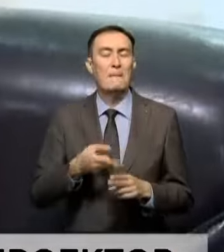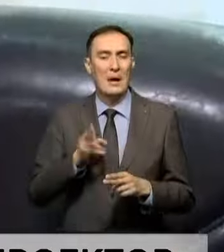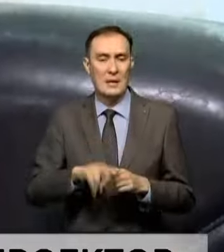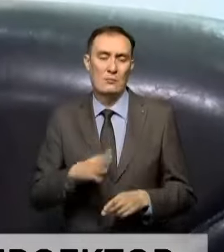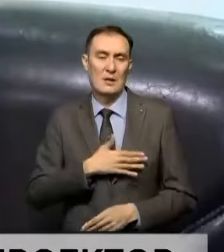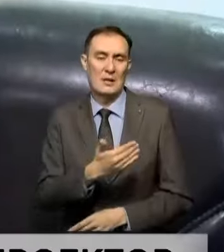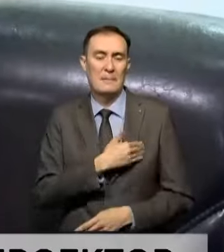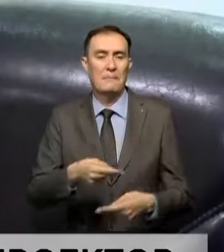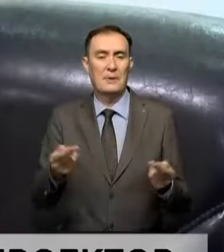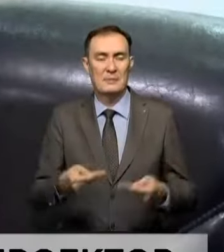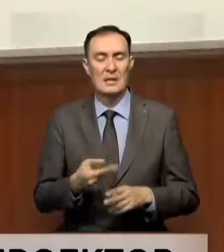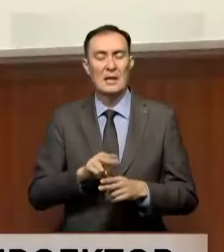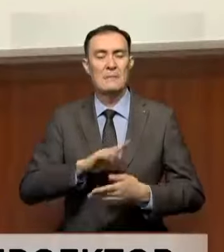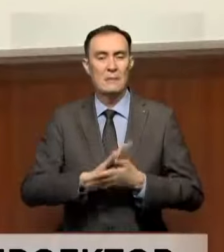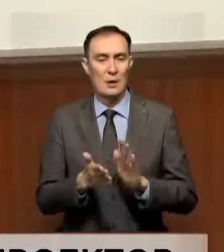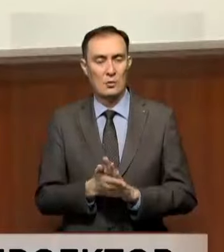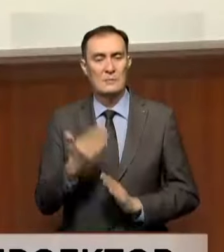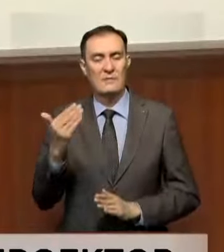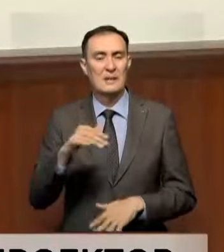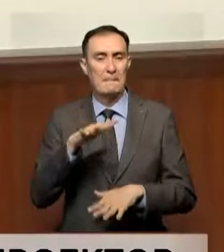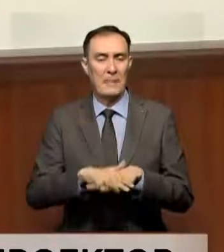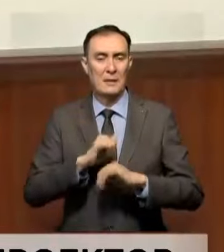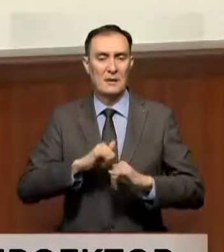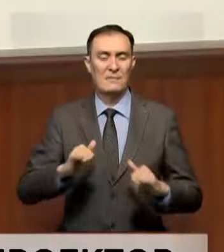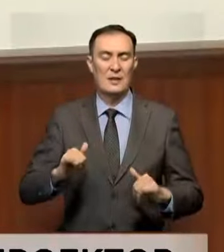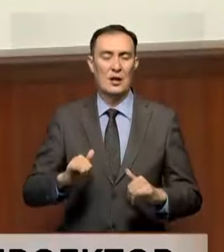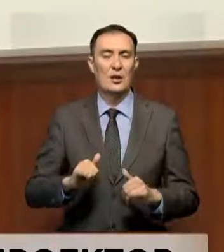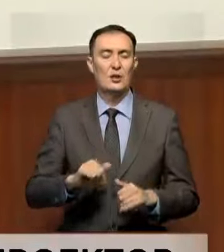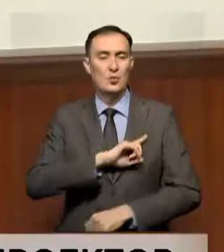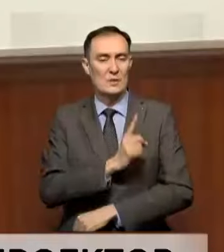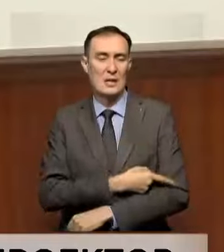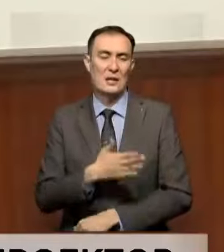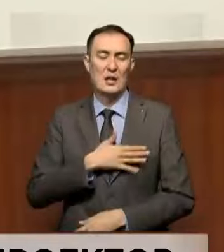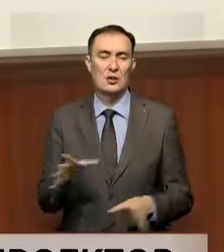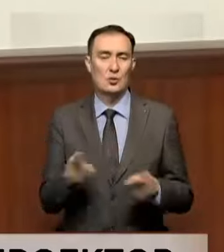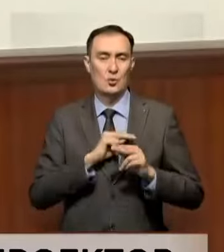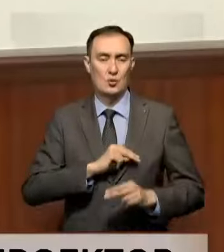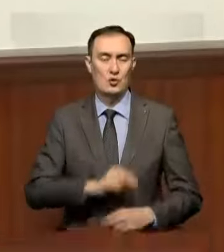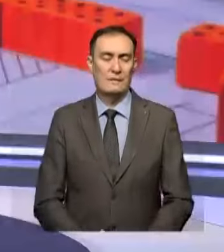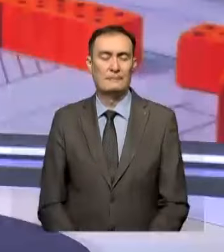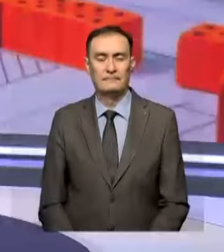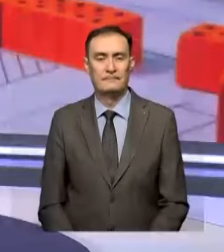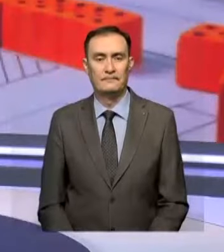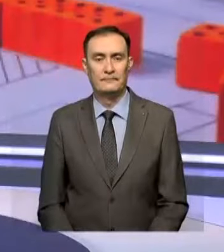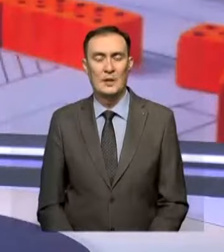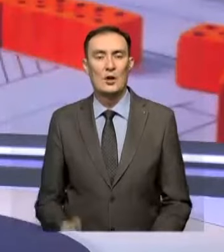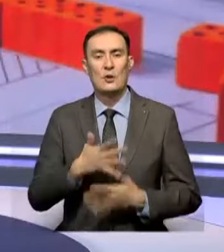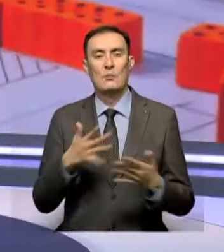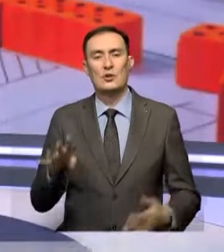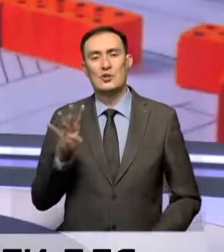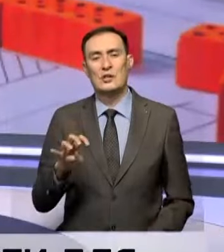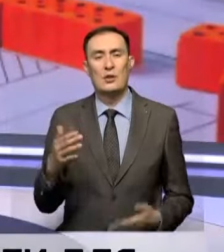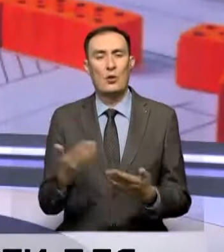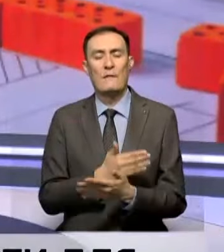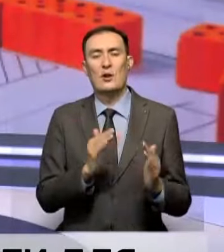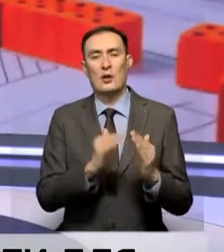мы хотим подписать этот меморандум с вашим банком развития и усилить наше сотрудничество. Больше 400